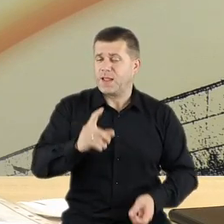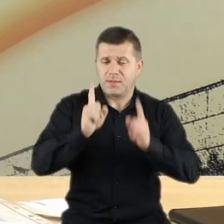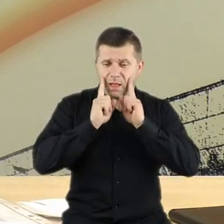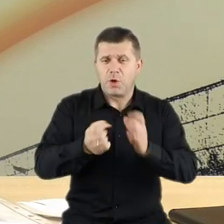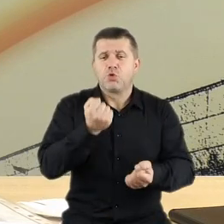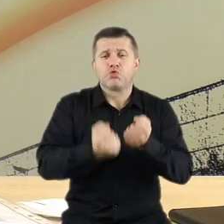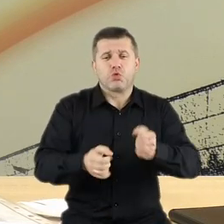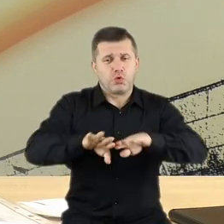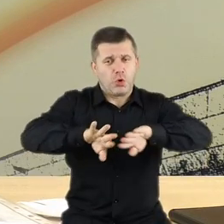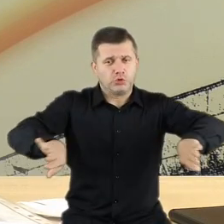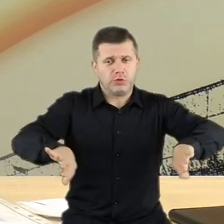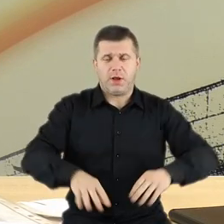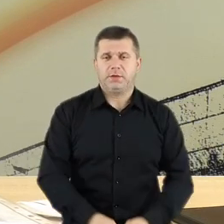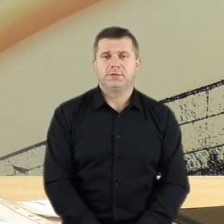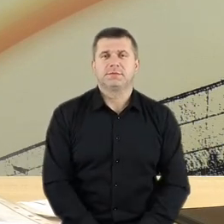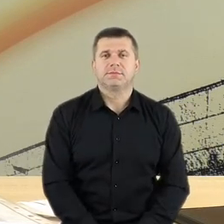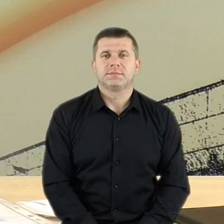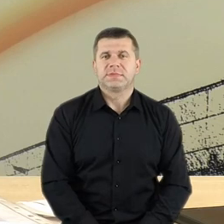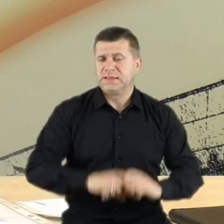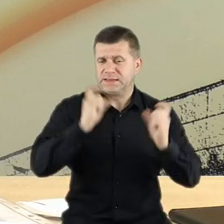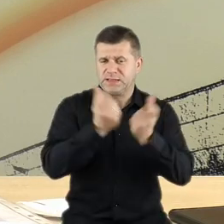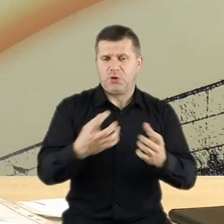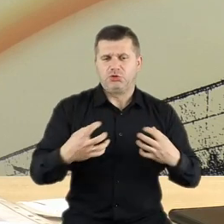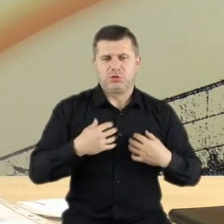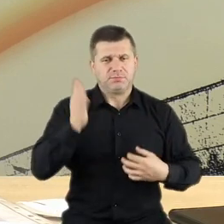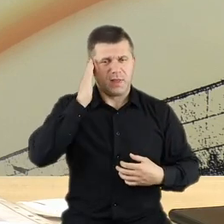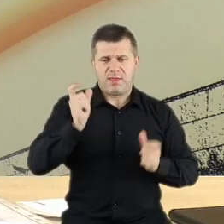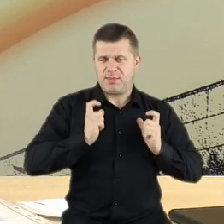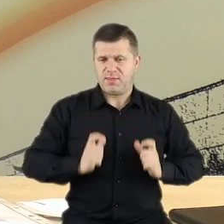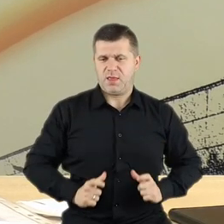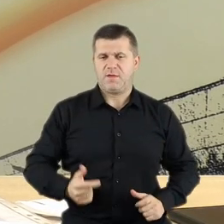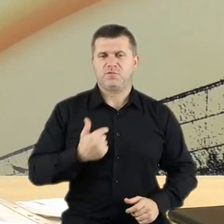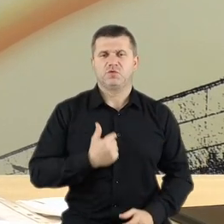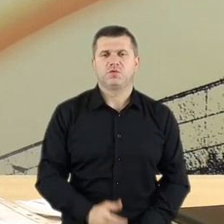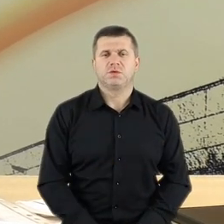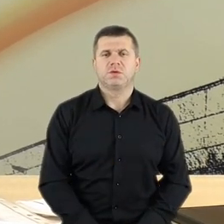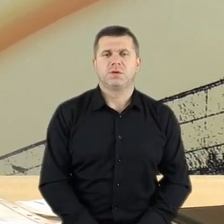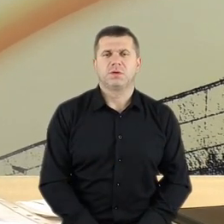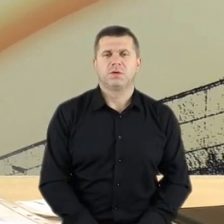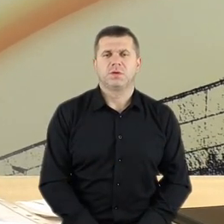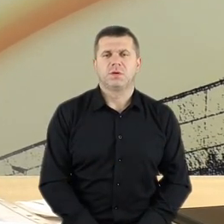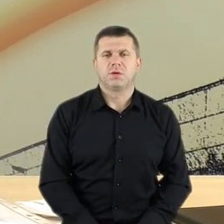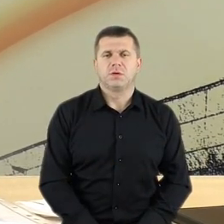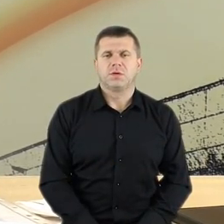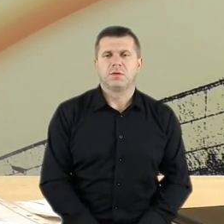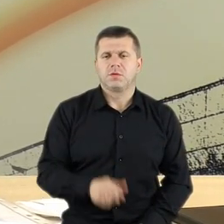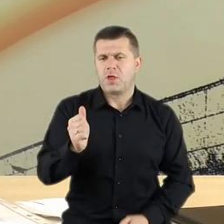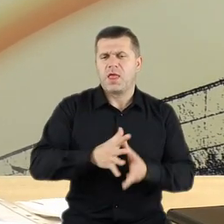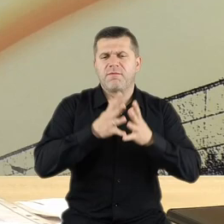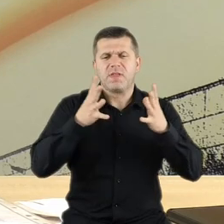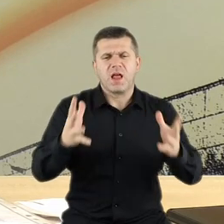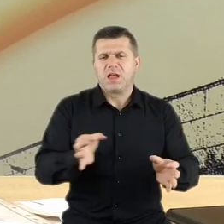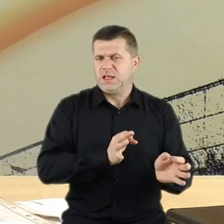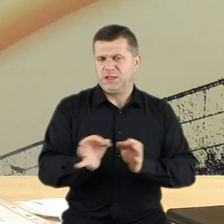oddzielić No bo całe życie mieszkam na wsi całe życie no to jest jedna wielka historia czy